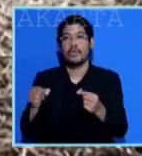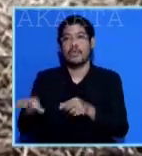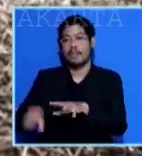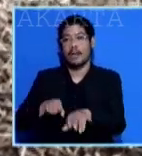palapuran